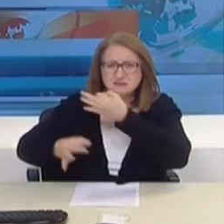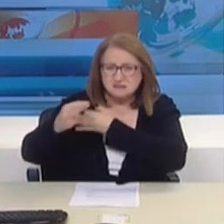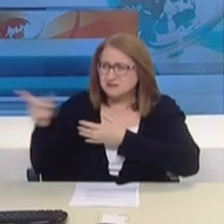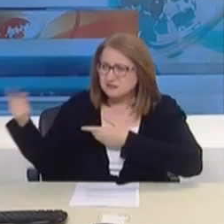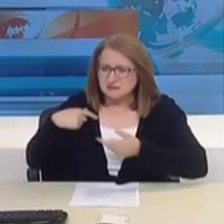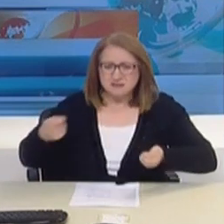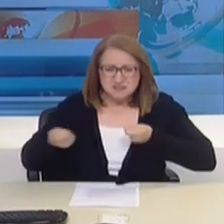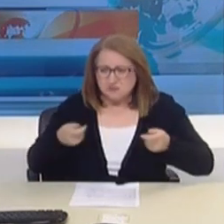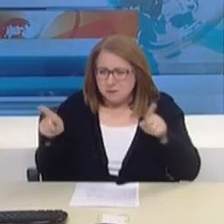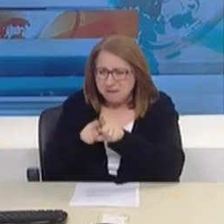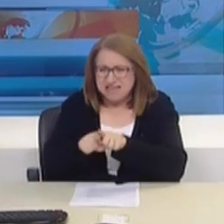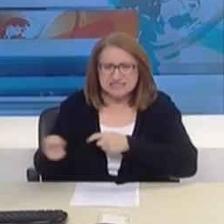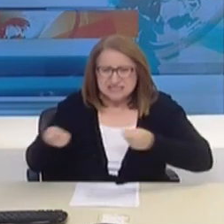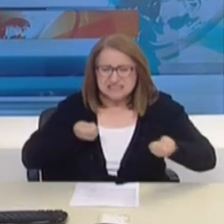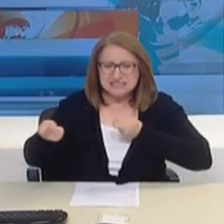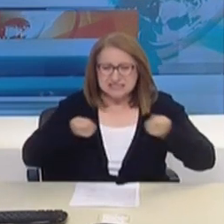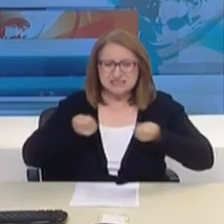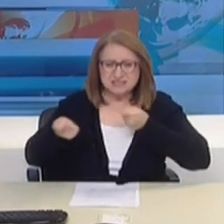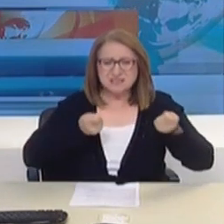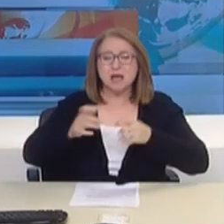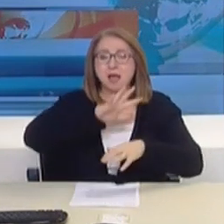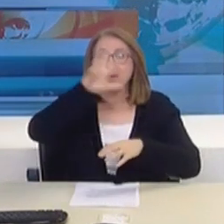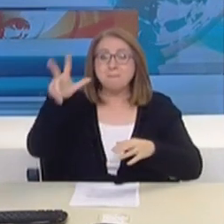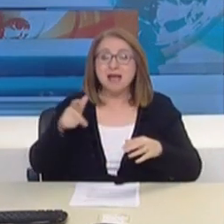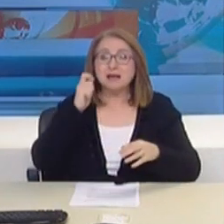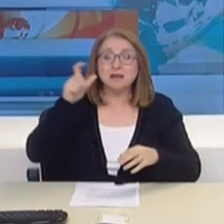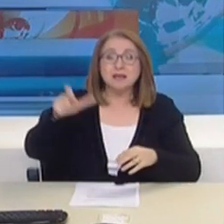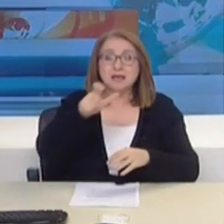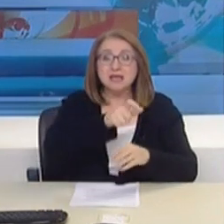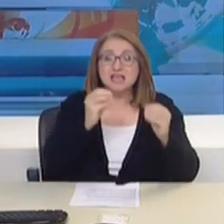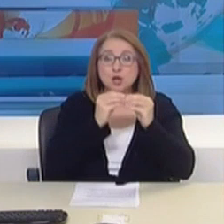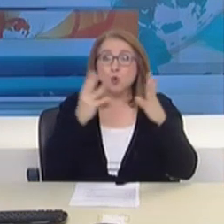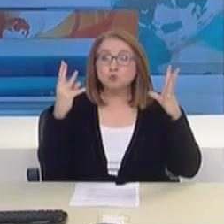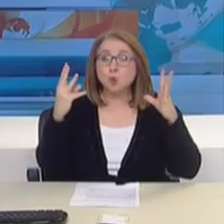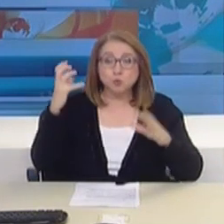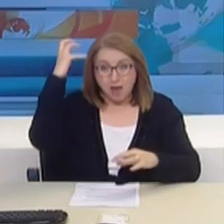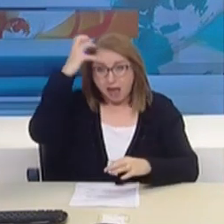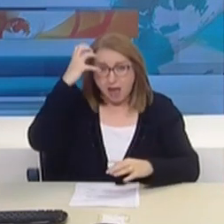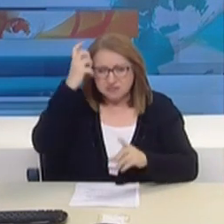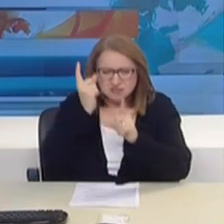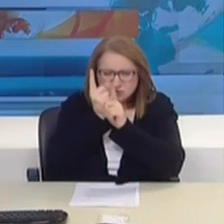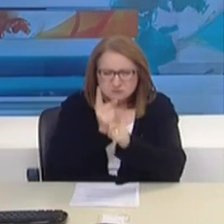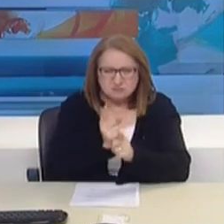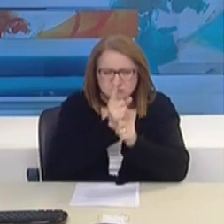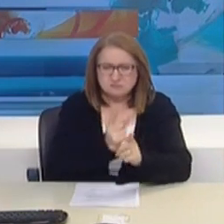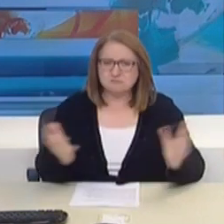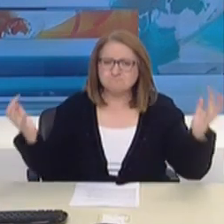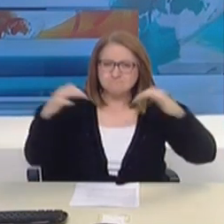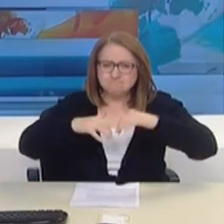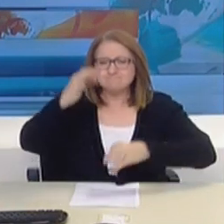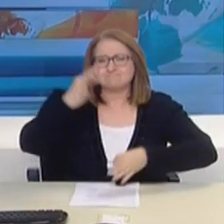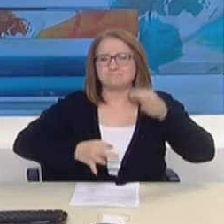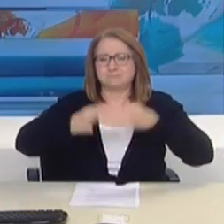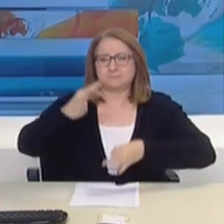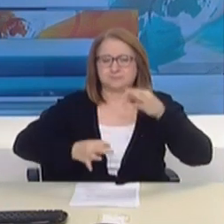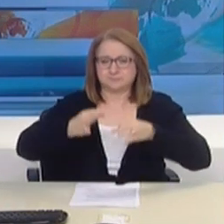ομάδα διαχείρισης κρίσης από 28 εγνωσμένης αξίας επιστήμονες. Ο Εθνικός Οργανισμός Δημόσιας Υγείας